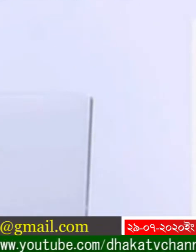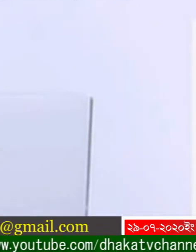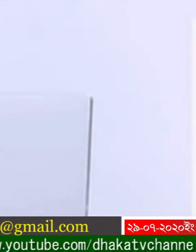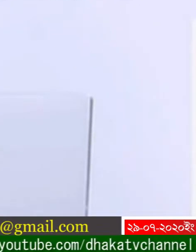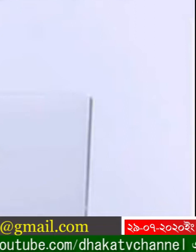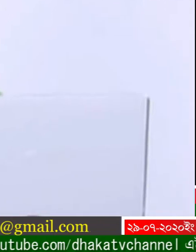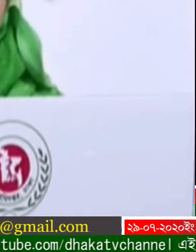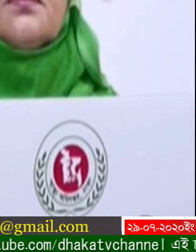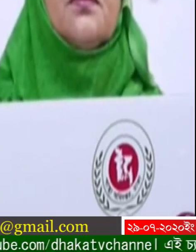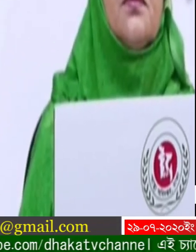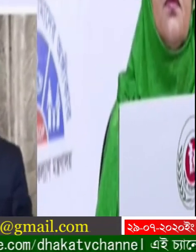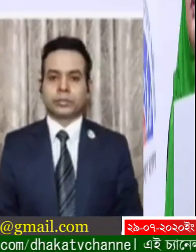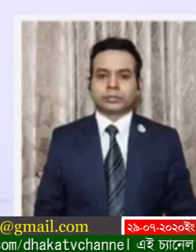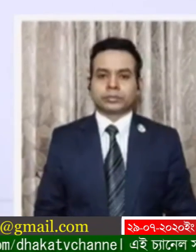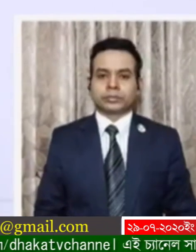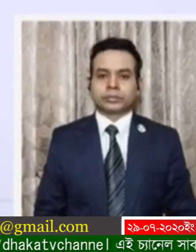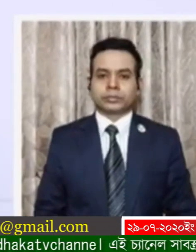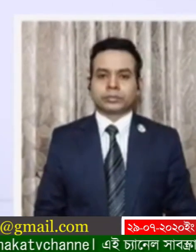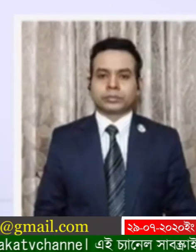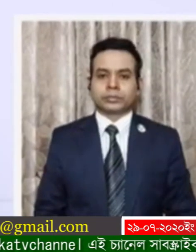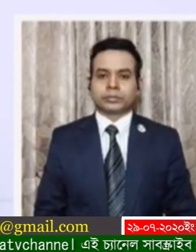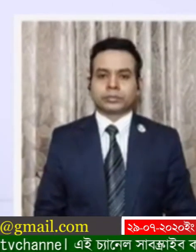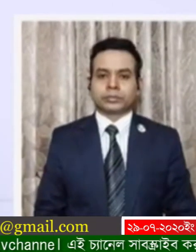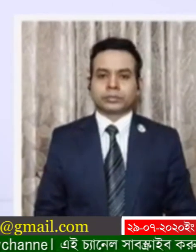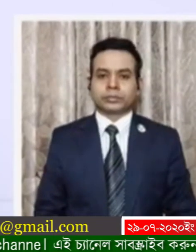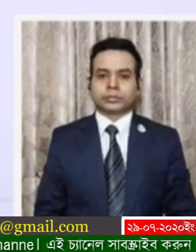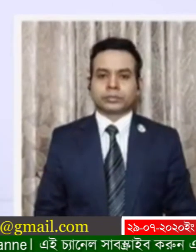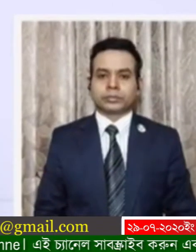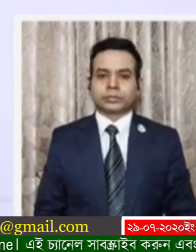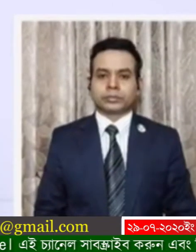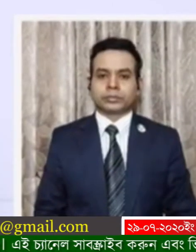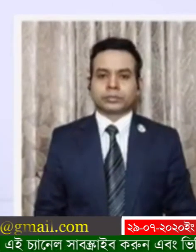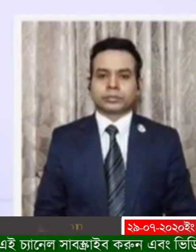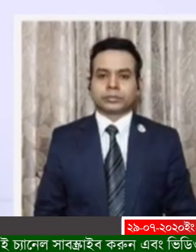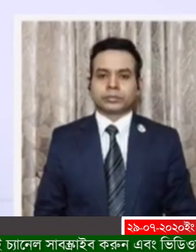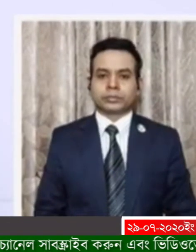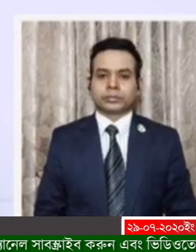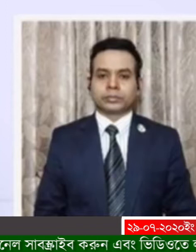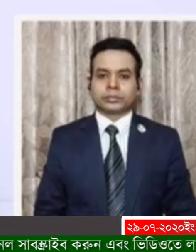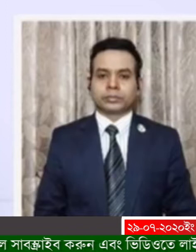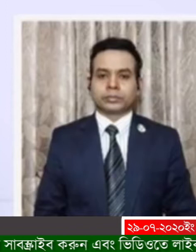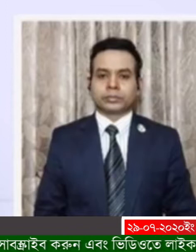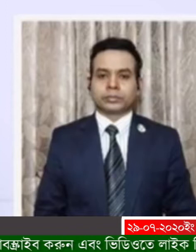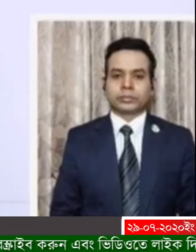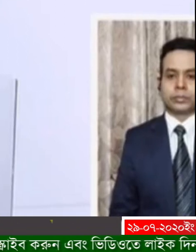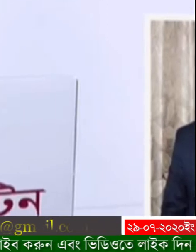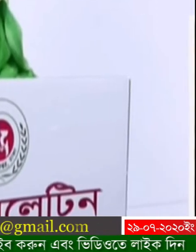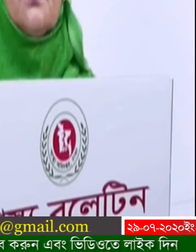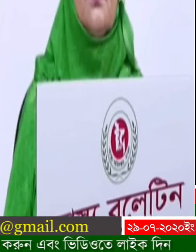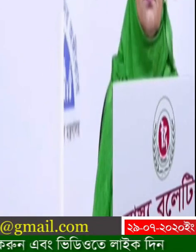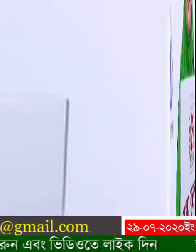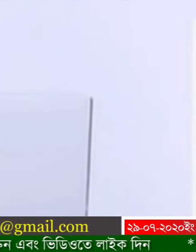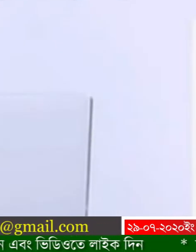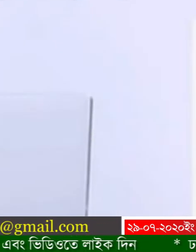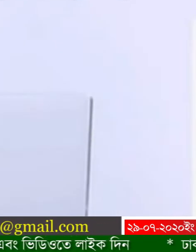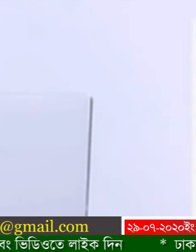ধরেন অধিদপ্তরের অতিরিক্ত মহাপরিচালক অধ্যাপক নাসিমা সুলতানা। সংযুক্ত 81টিসহ 82টি